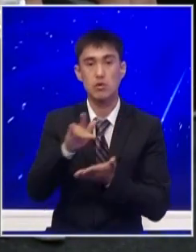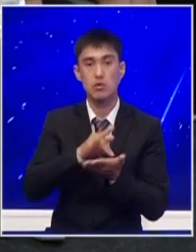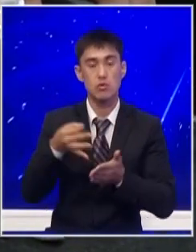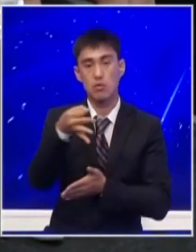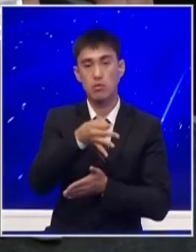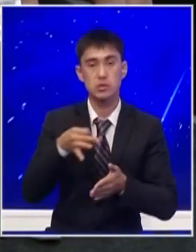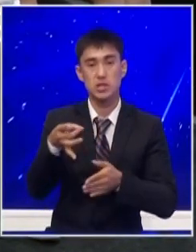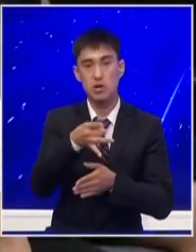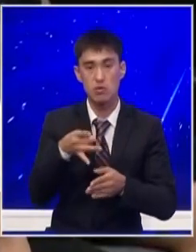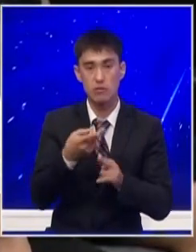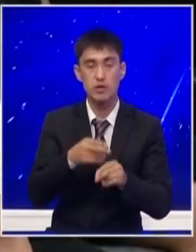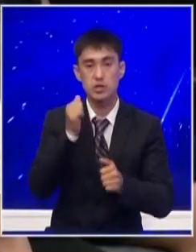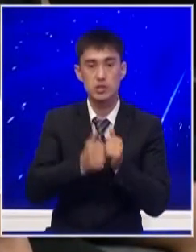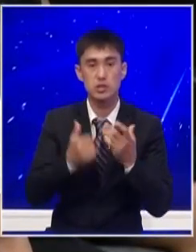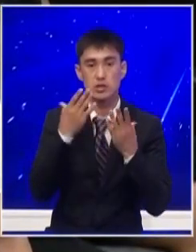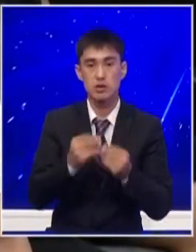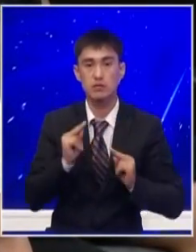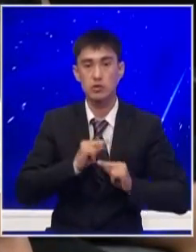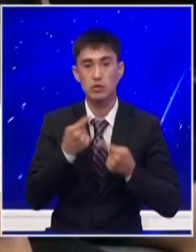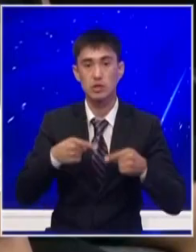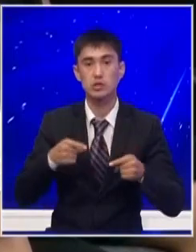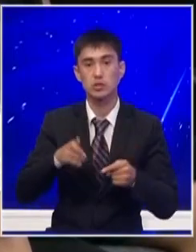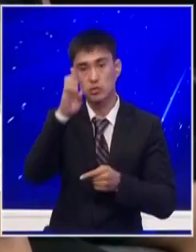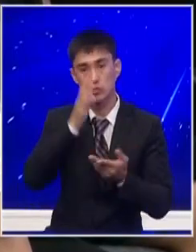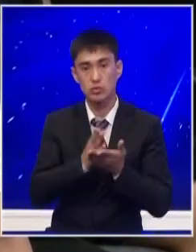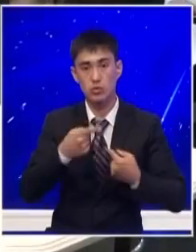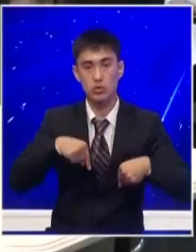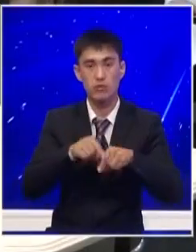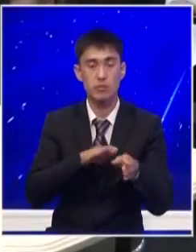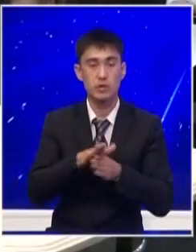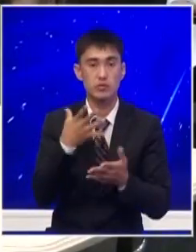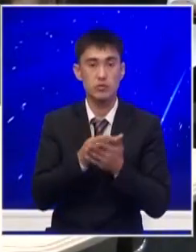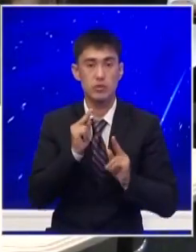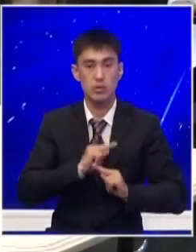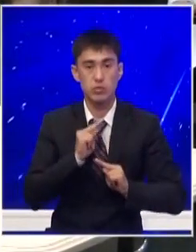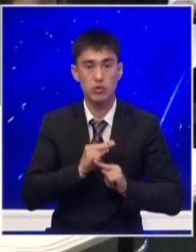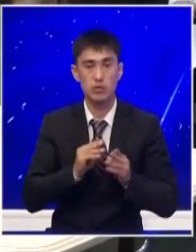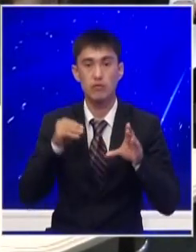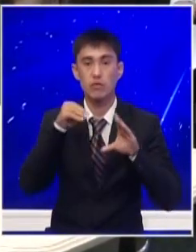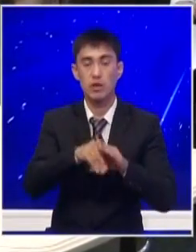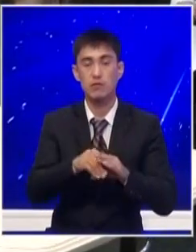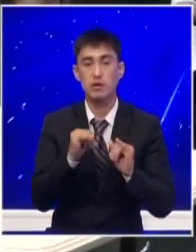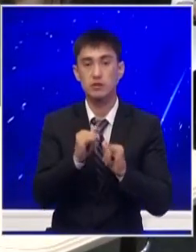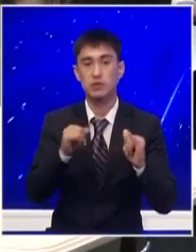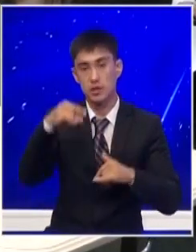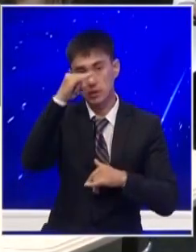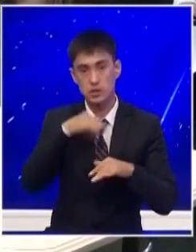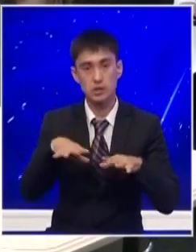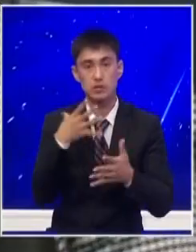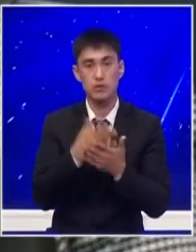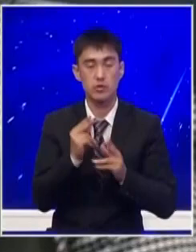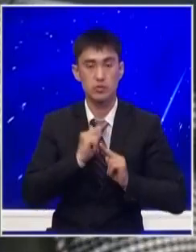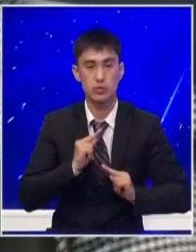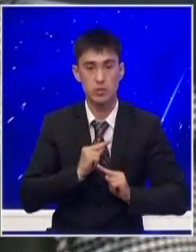области и районах. Ежедневно сотрудники различных государственных органов выполняют свою работу, вкладывая в развитие Казахстана и свою частичку